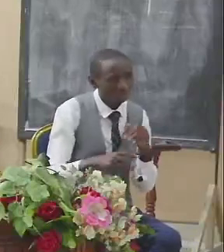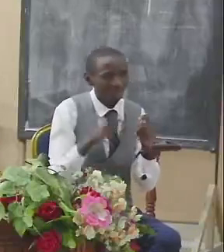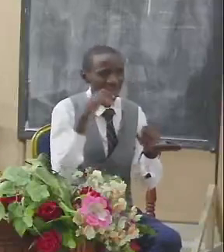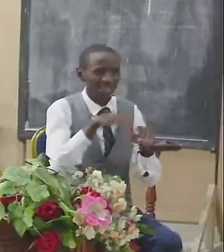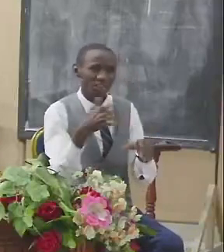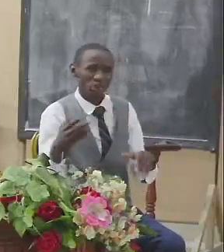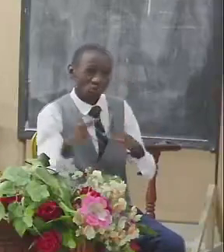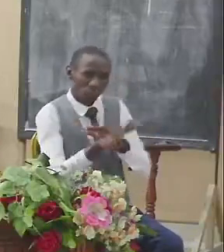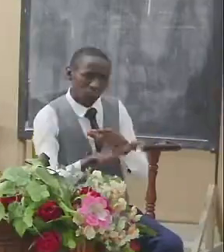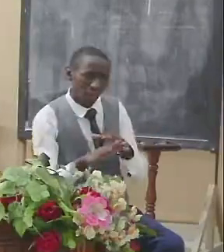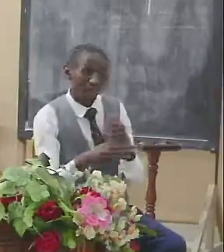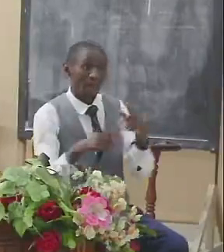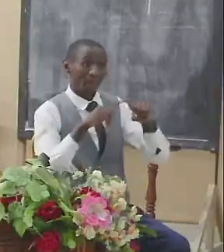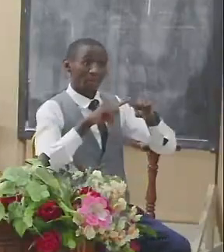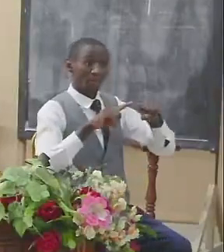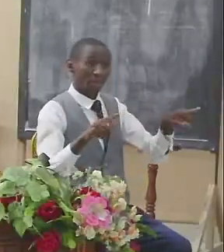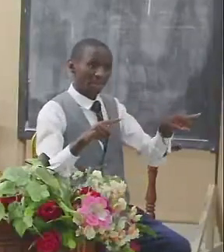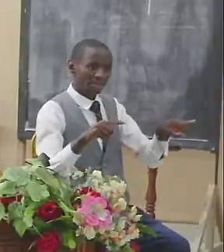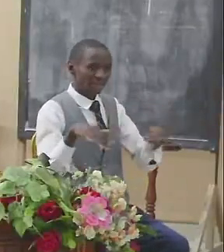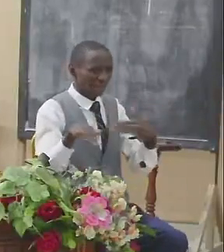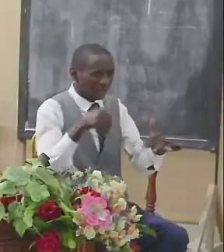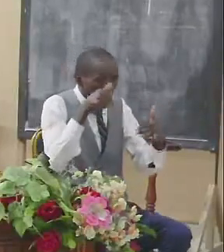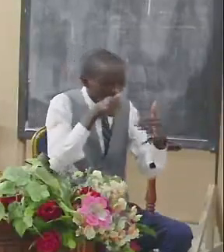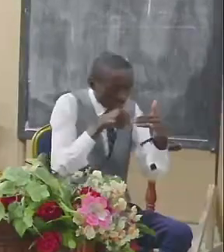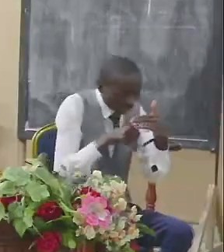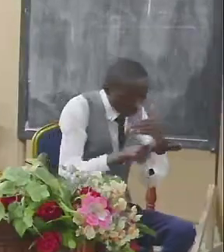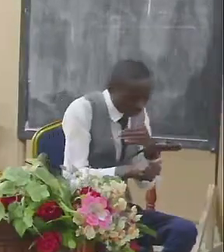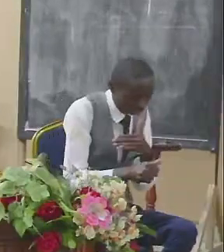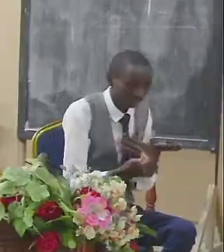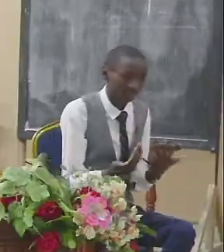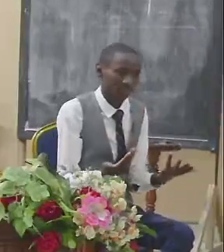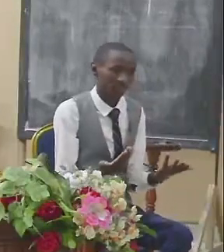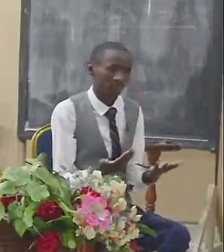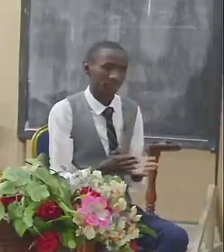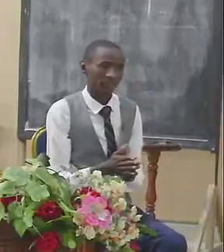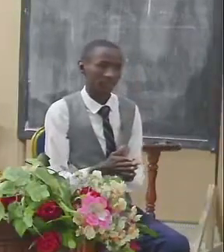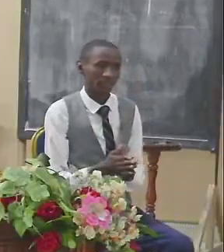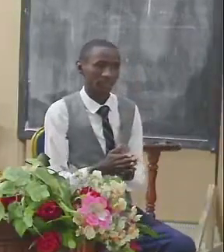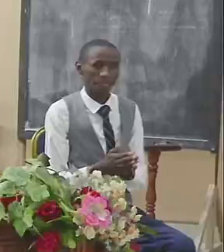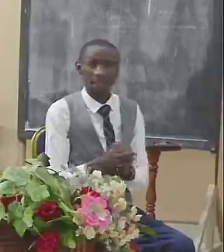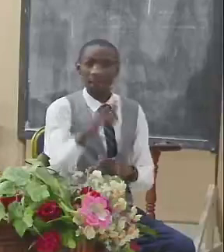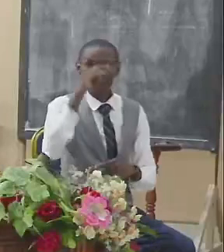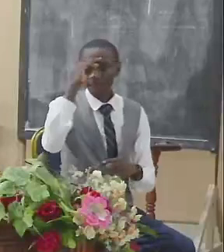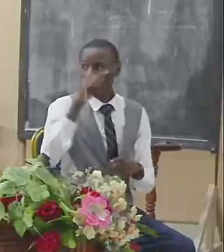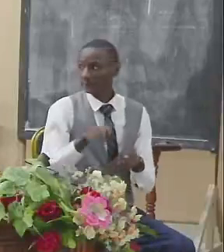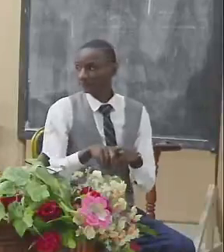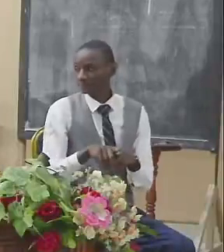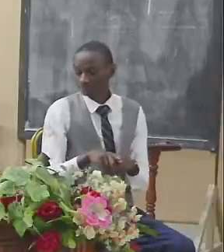basses. Mais en bia buficho. Dans les choses en cachette. Frère.